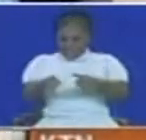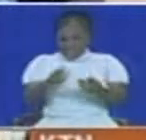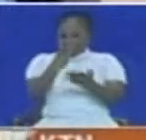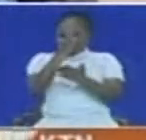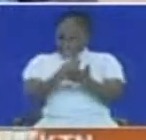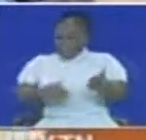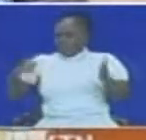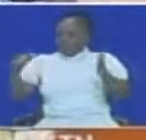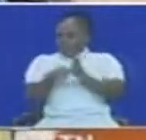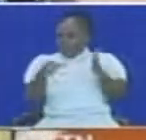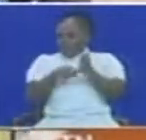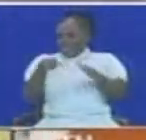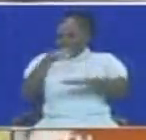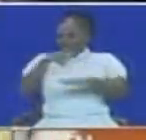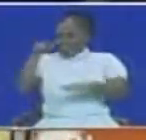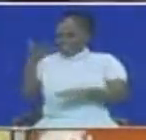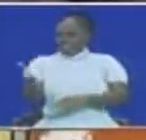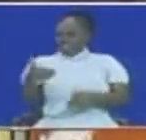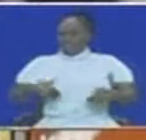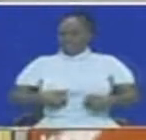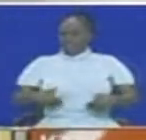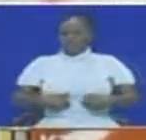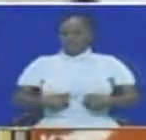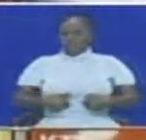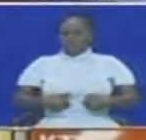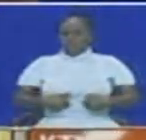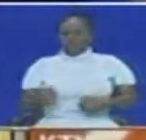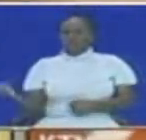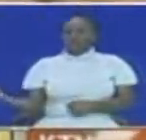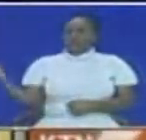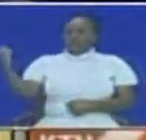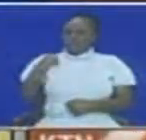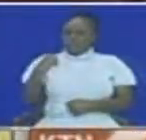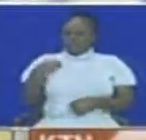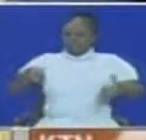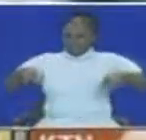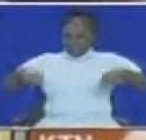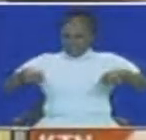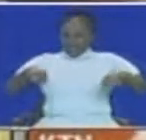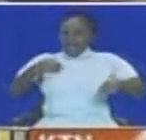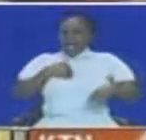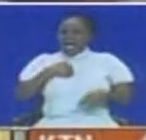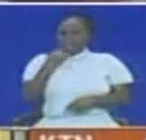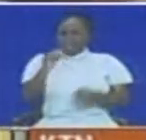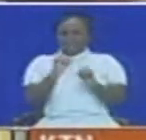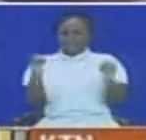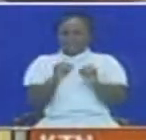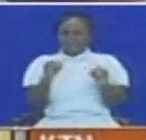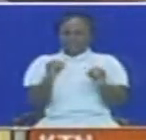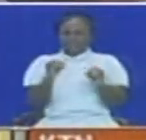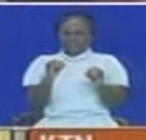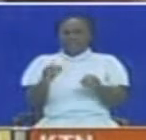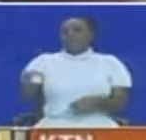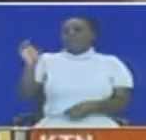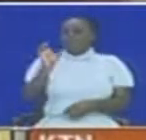tatizo linalowaathiri wa Kenya hawa. Mtu anaamka kama ametetemeka, kama hana. Maneno ya pombe umejua ndio inaharibu